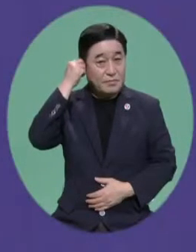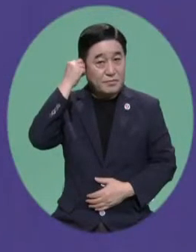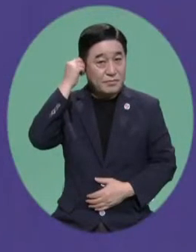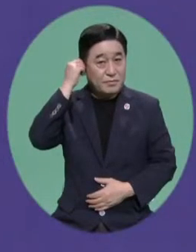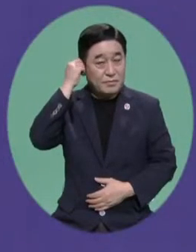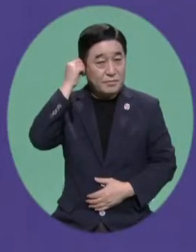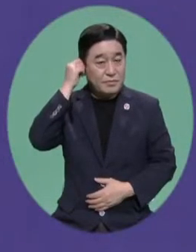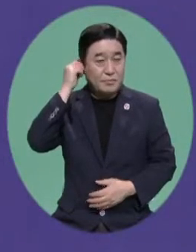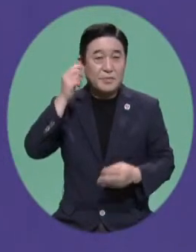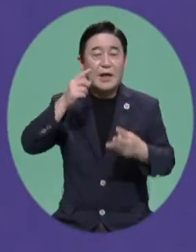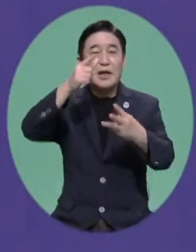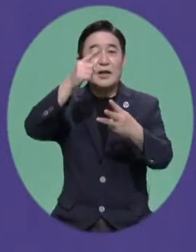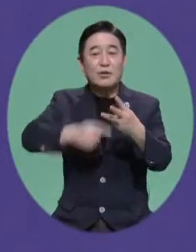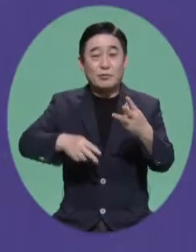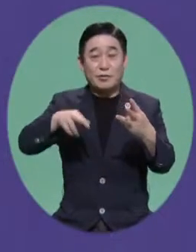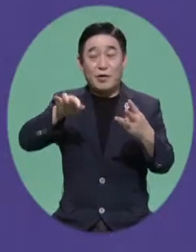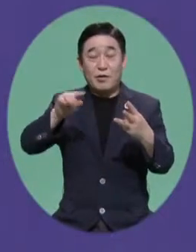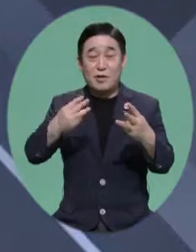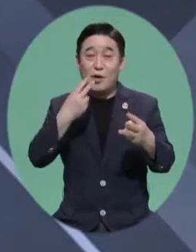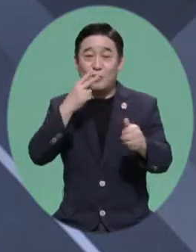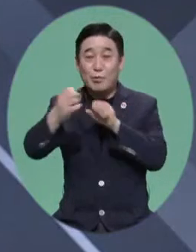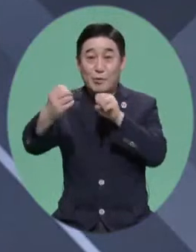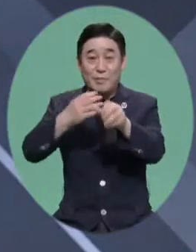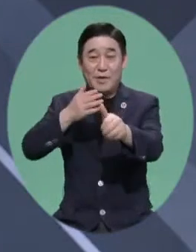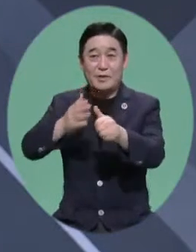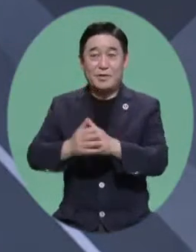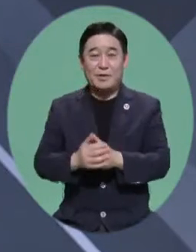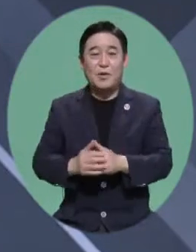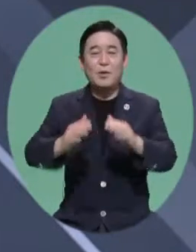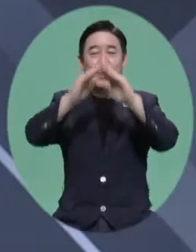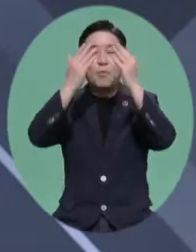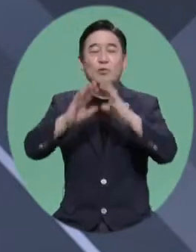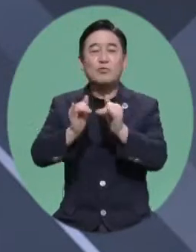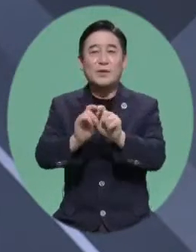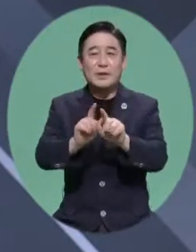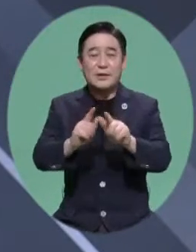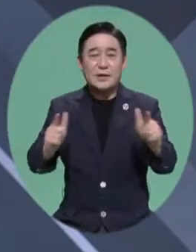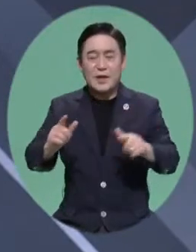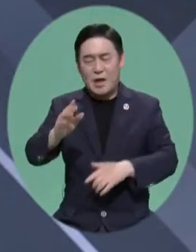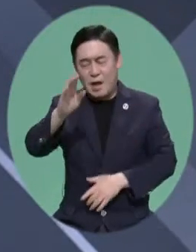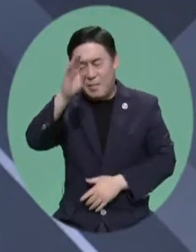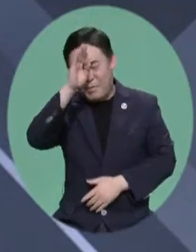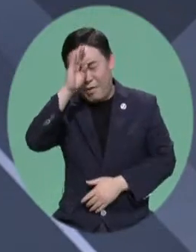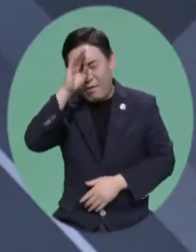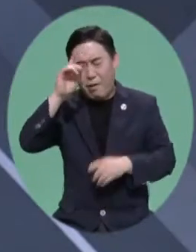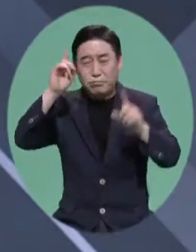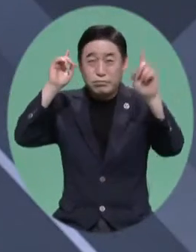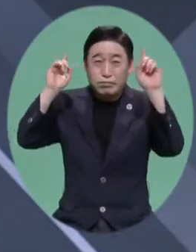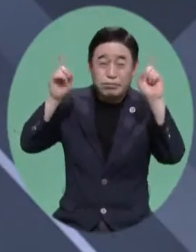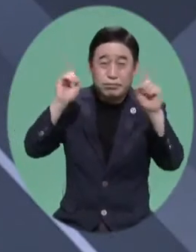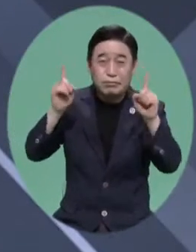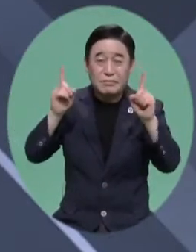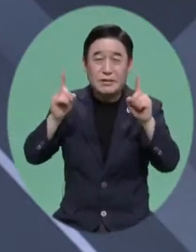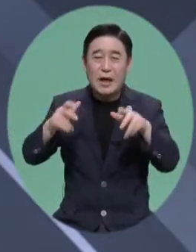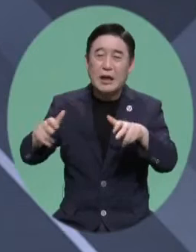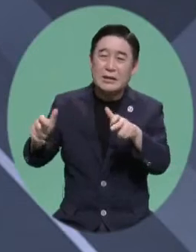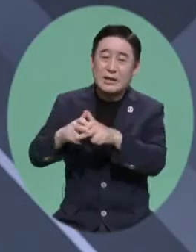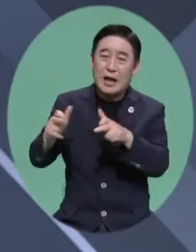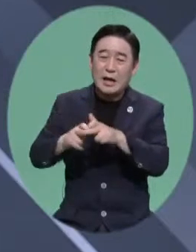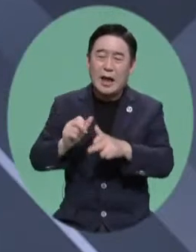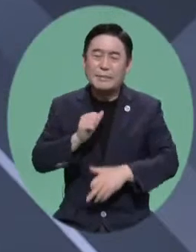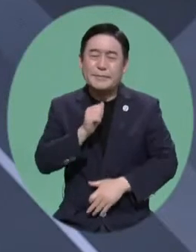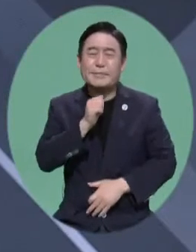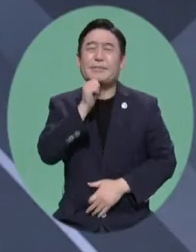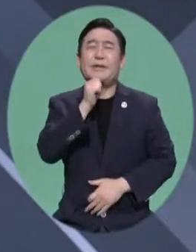4 이어서 윤석렬 후보 답변 해 주시죠 예 모든 국민이 아 질병 싫어 또 장애 빈곤